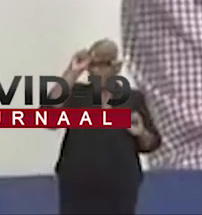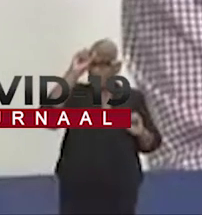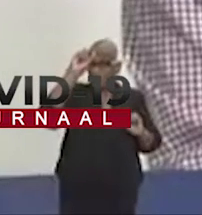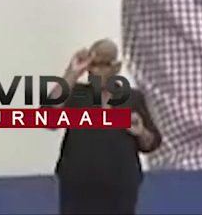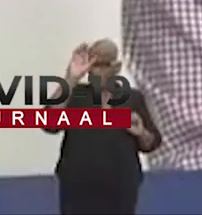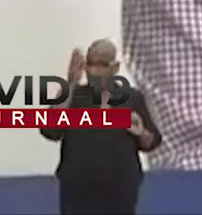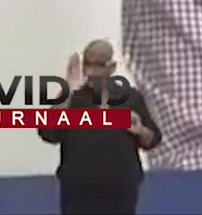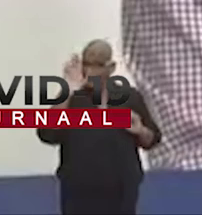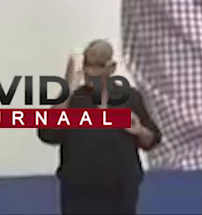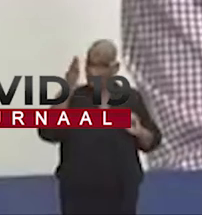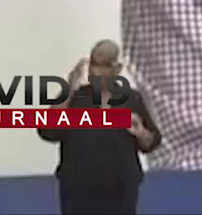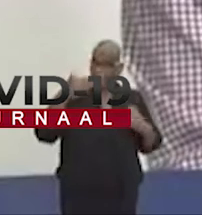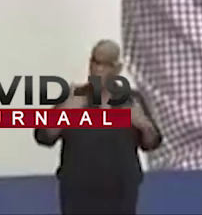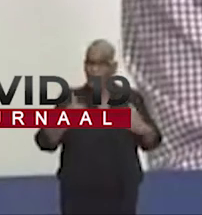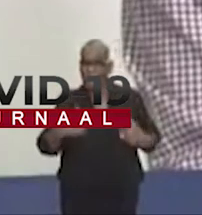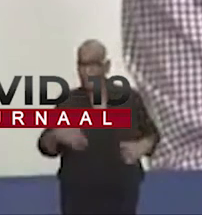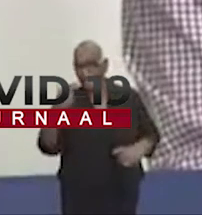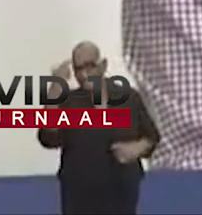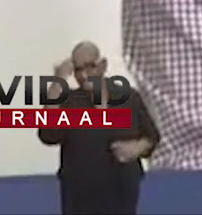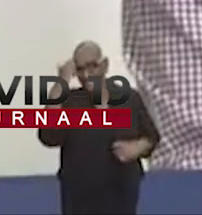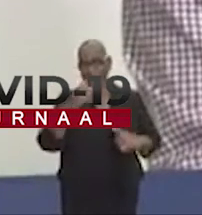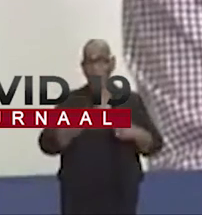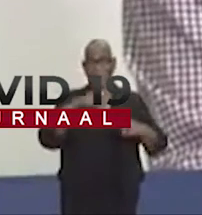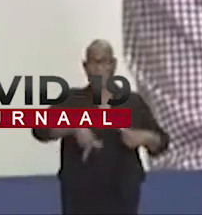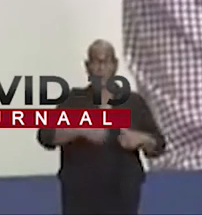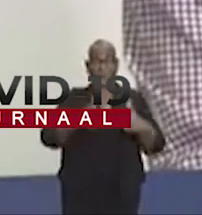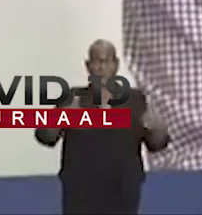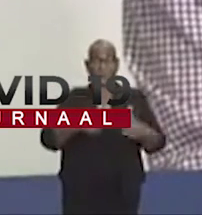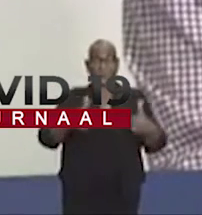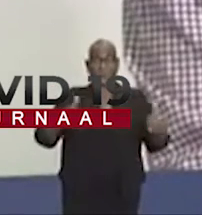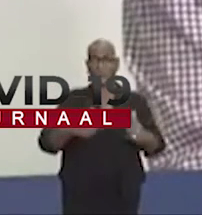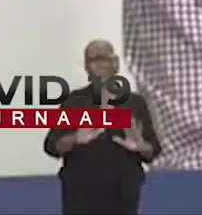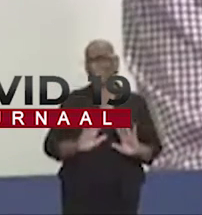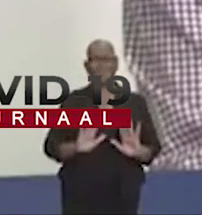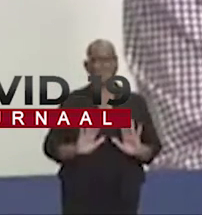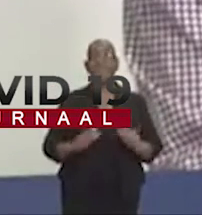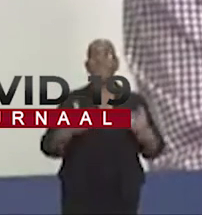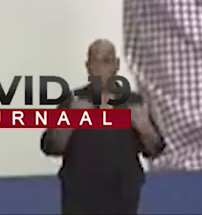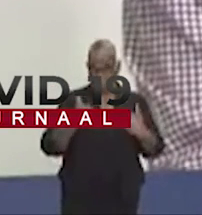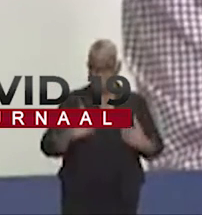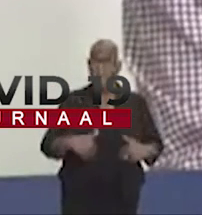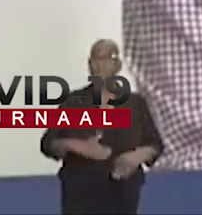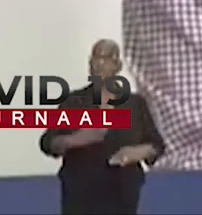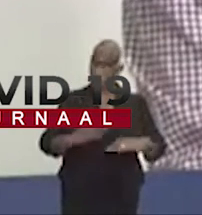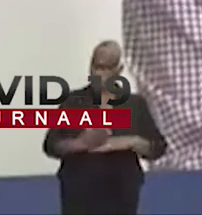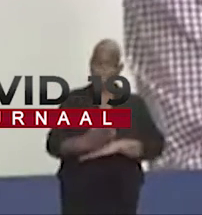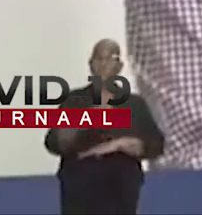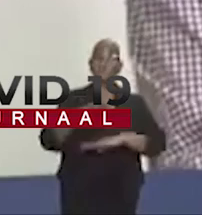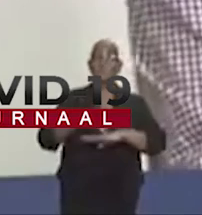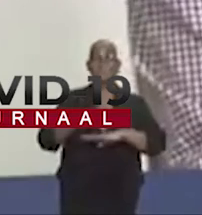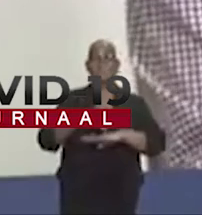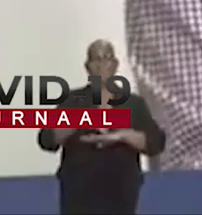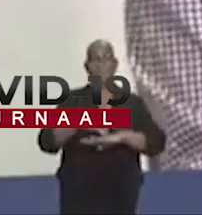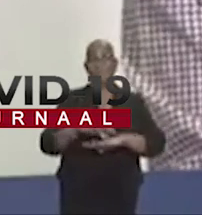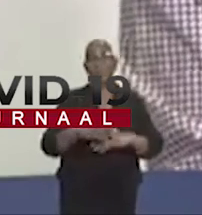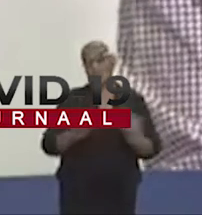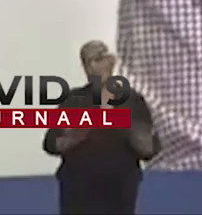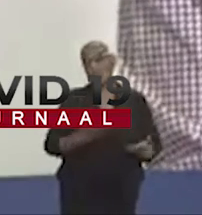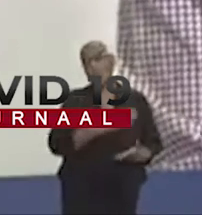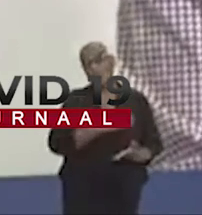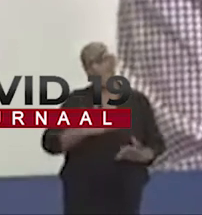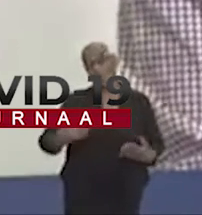zuurstofbehoeftigen en mensen die ernstig ziek worden, dat die al voorbij is. Maar dat gaat ook langer door blijven